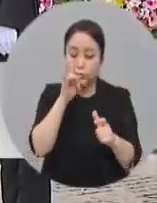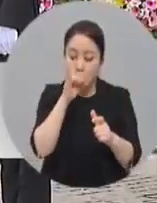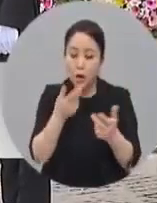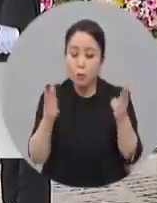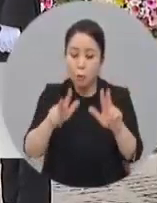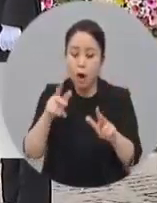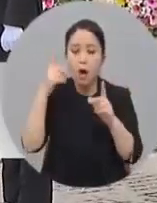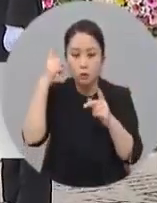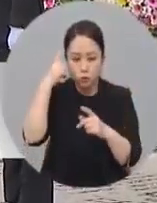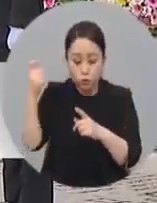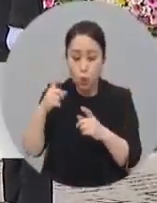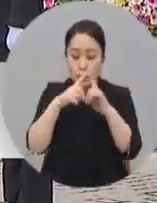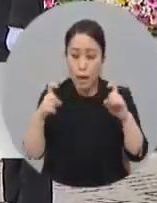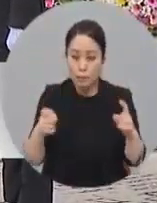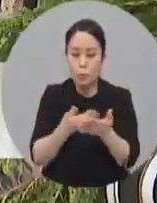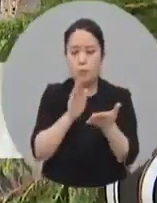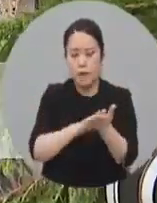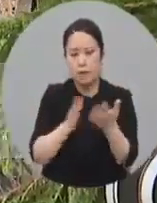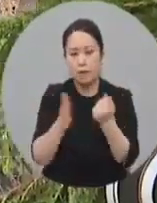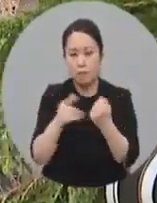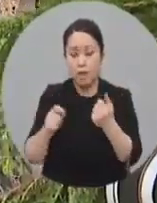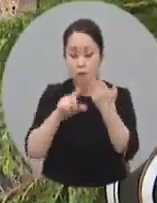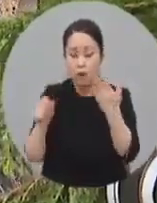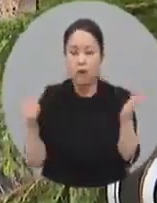초량동 중앙공원 충원탑은 보수공사를 위해 오는 9월까지 개방되지 않습니다.